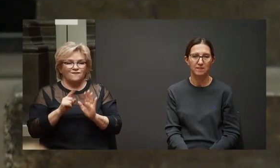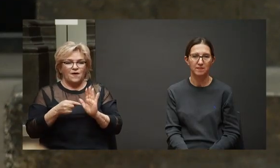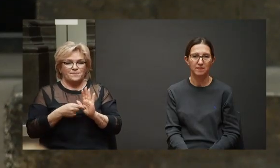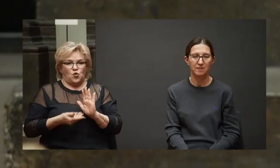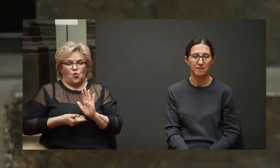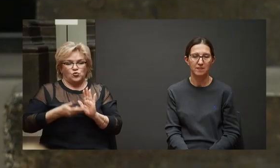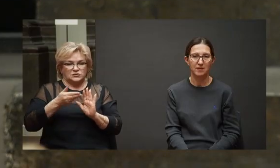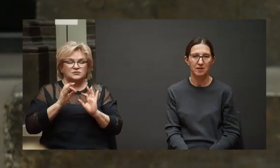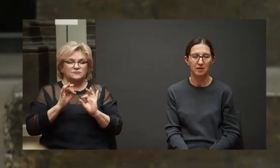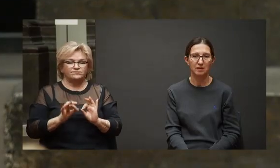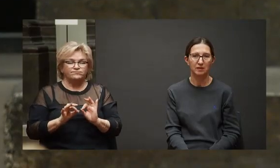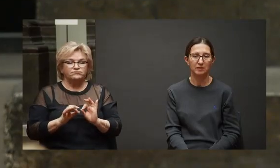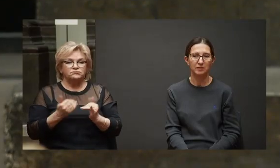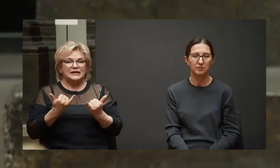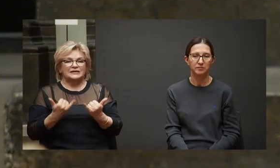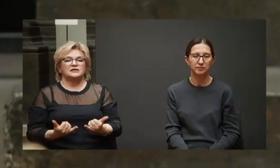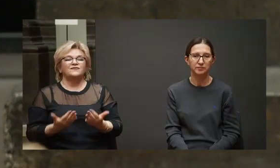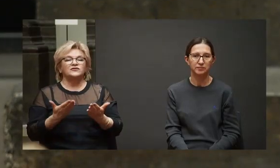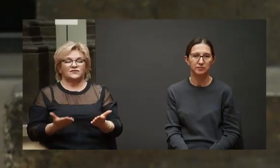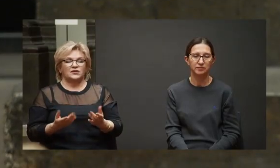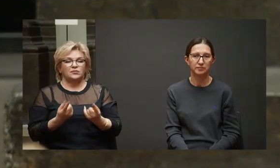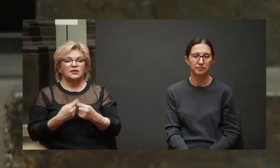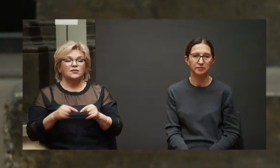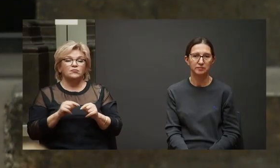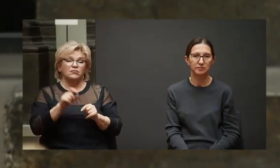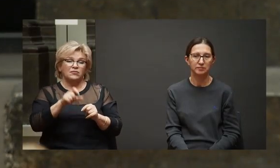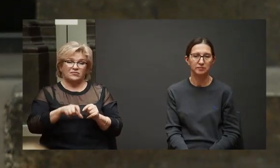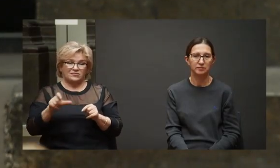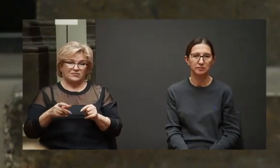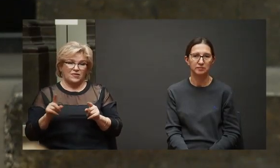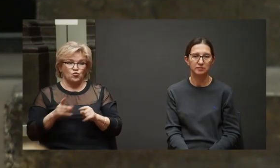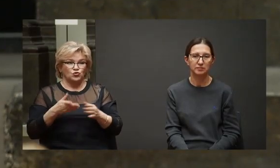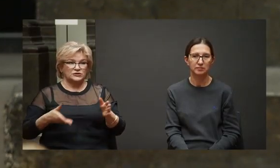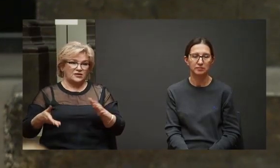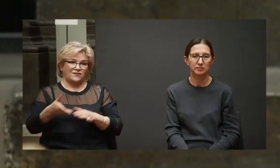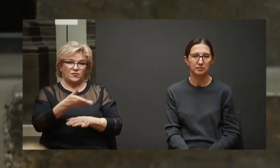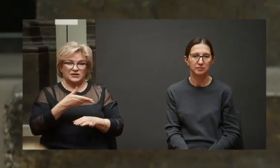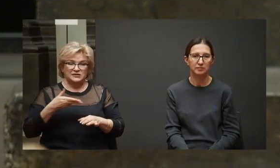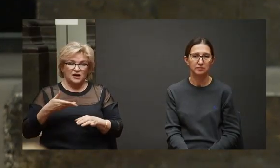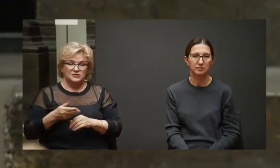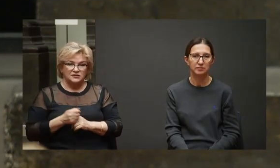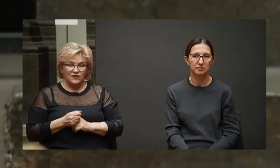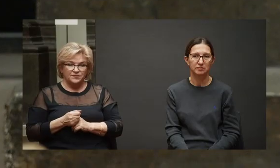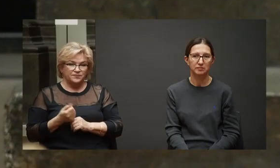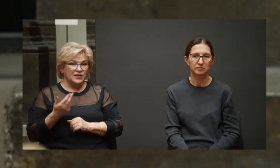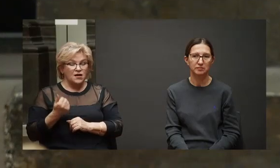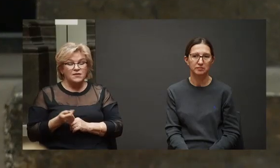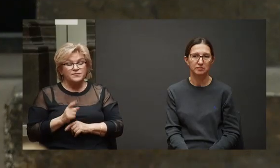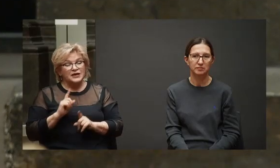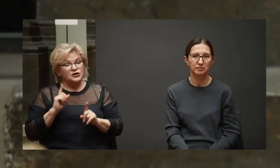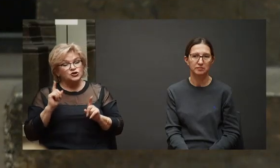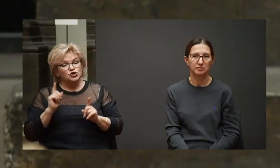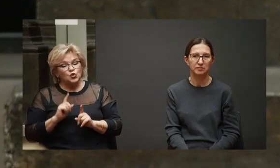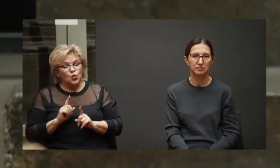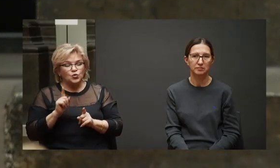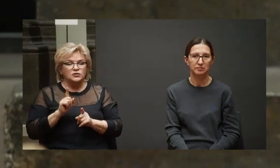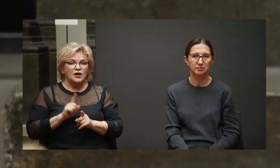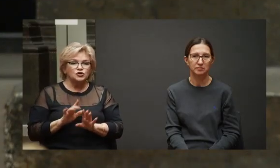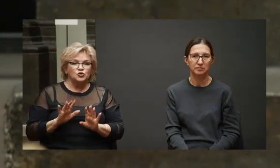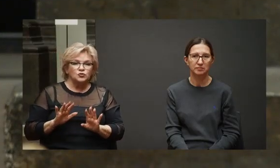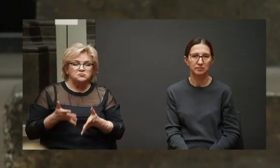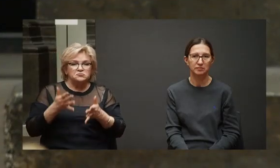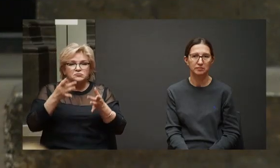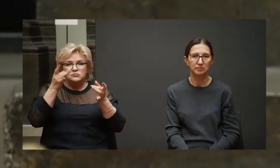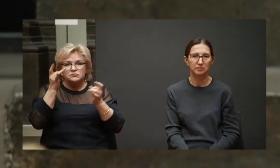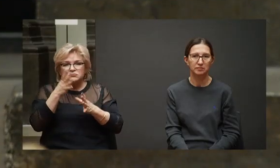вопрос к современным организаторам музейного пространства. Да, вот что должно